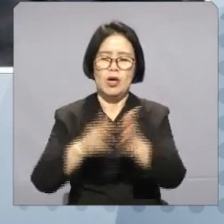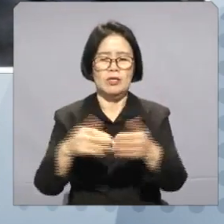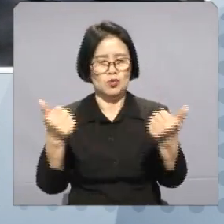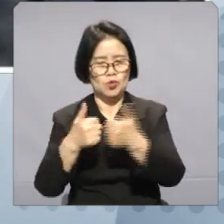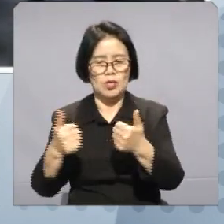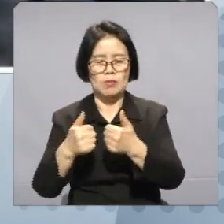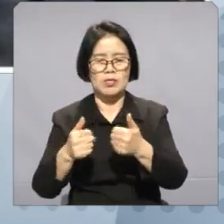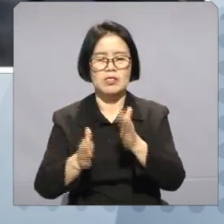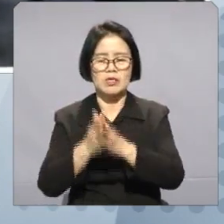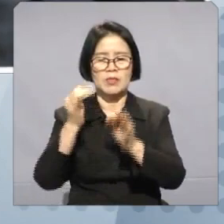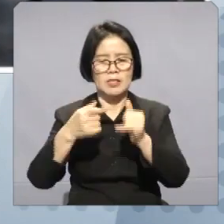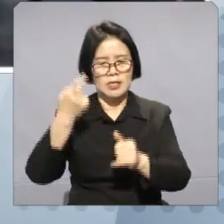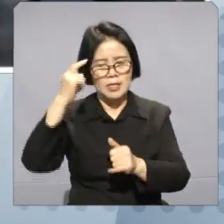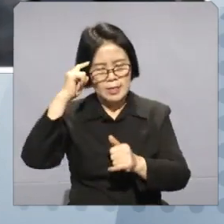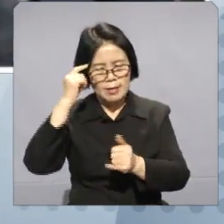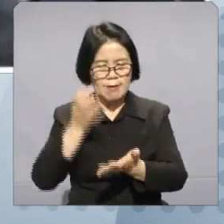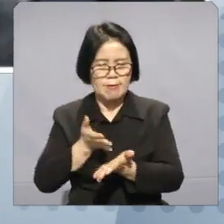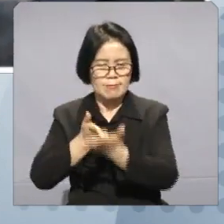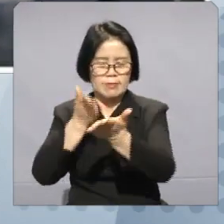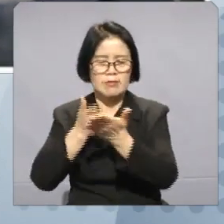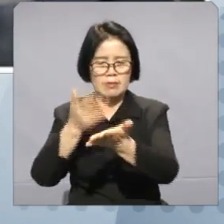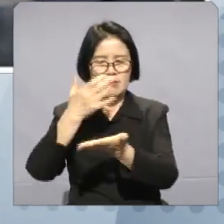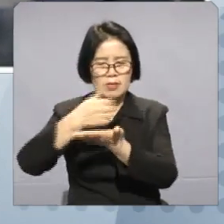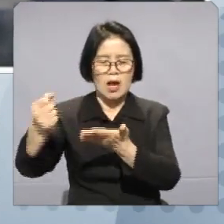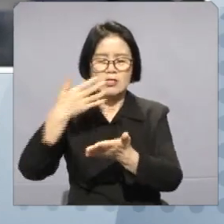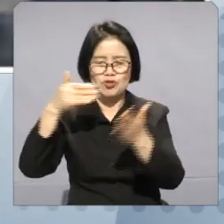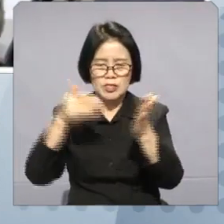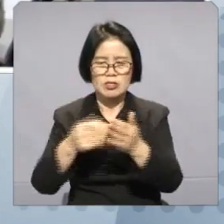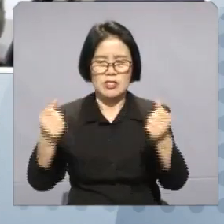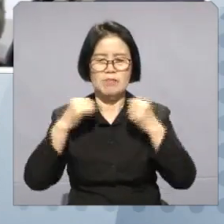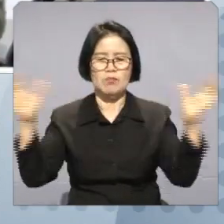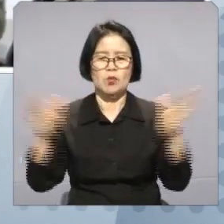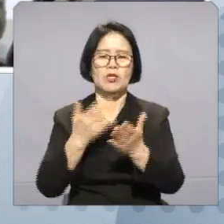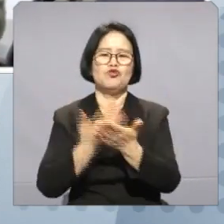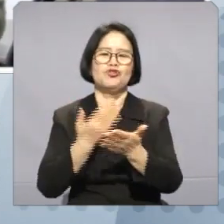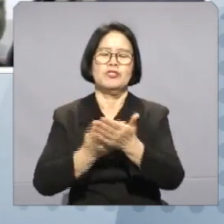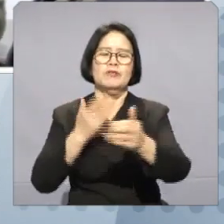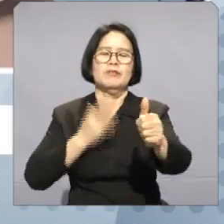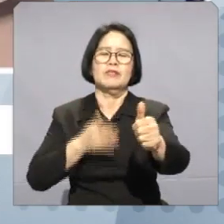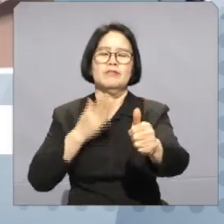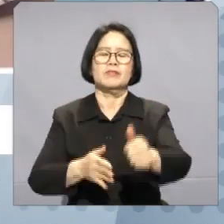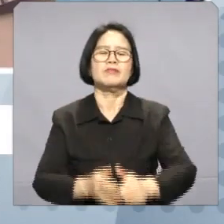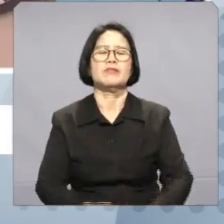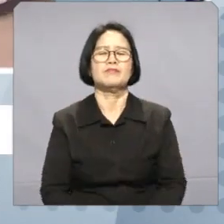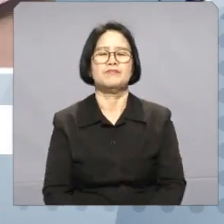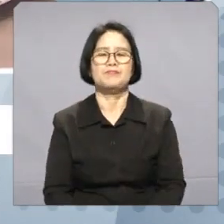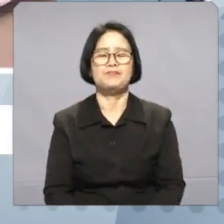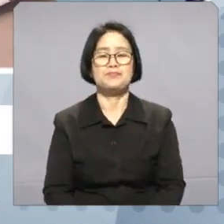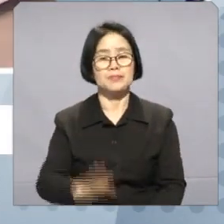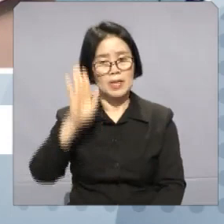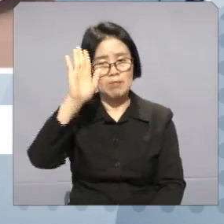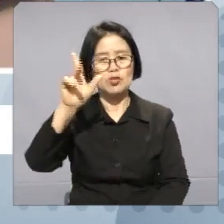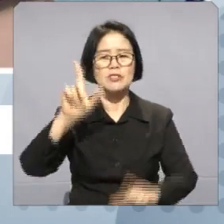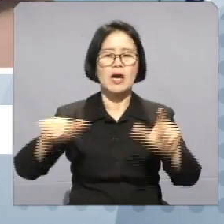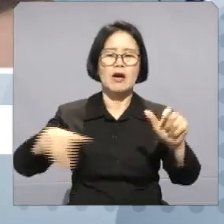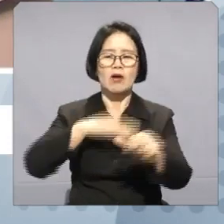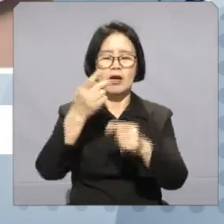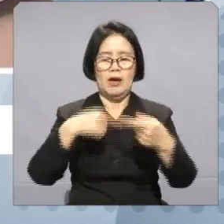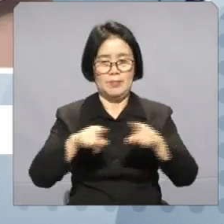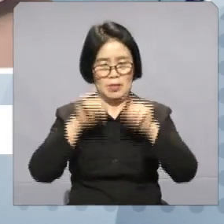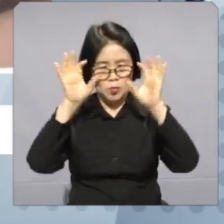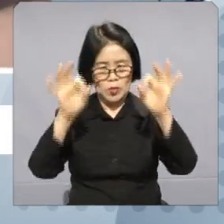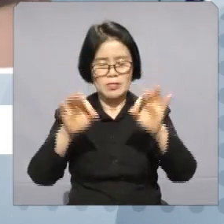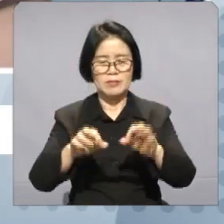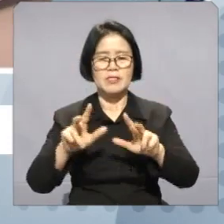우리 시민들의 의사가 반영될 수 있도록 시민 여러분 함께 힘을 와 주시기를 부탁드리겠습니다 앞으로의 상황 함께 지켜보겠습니다